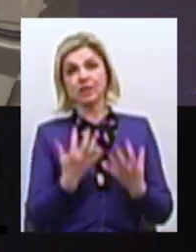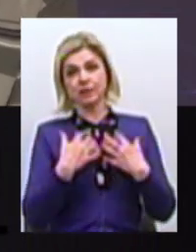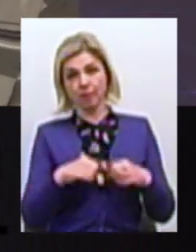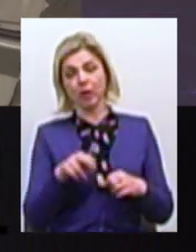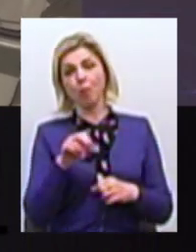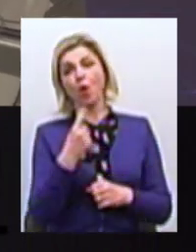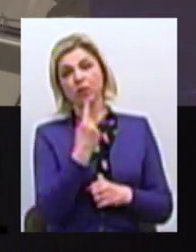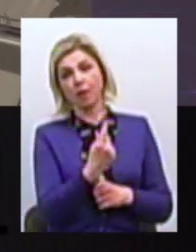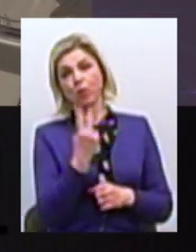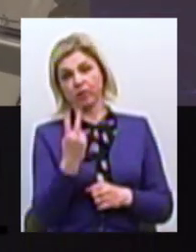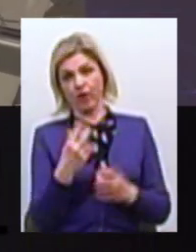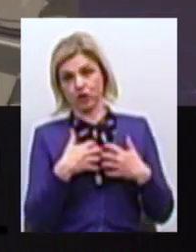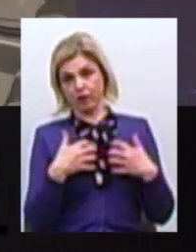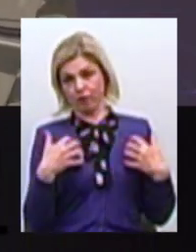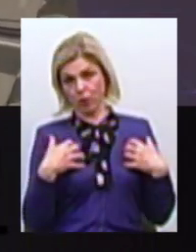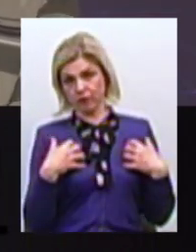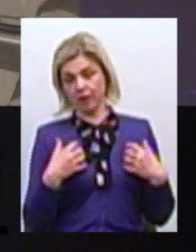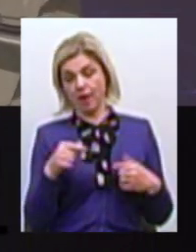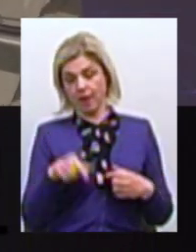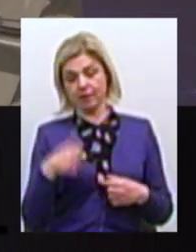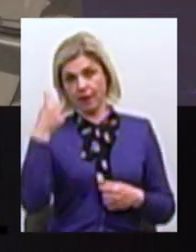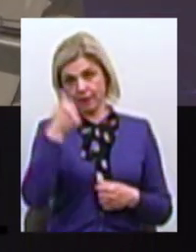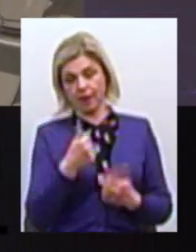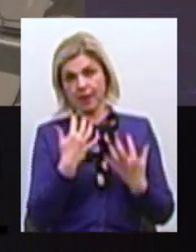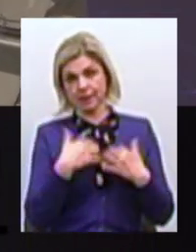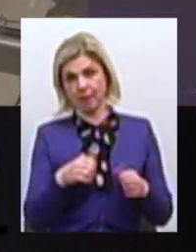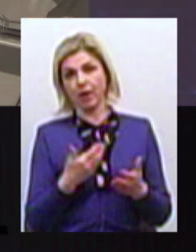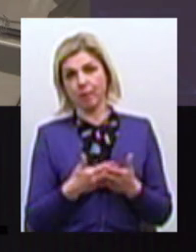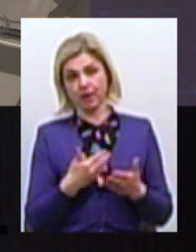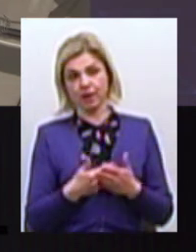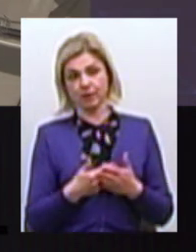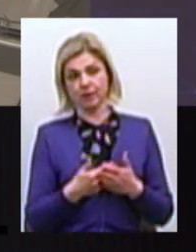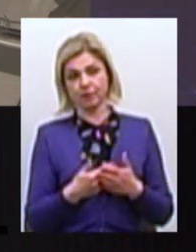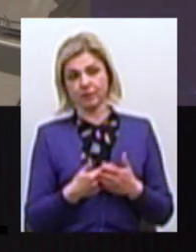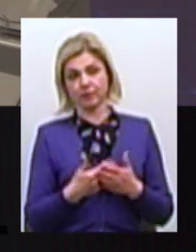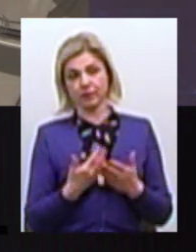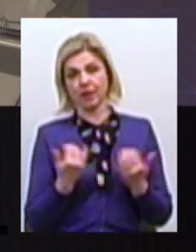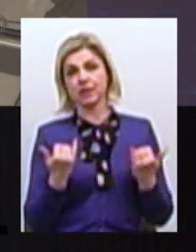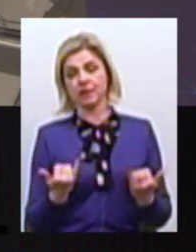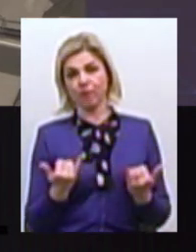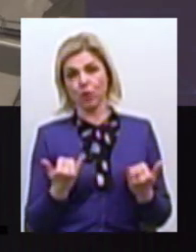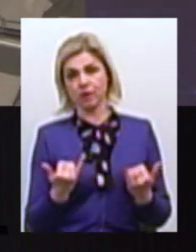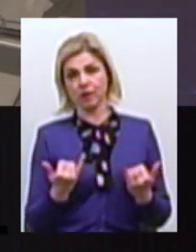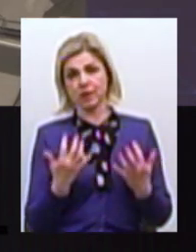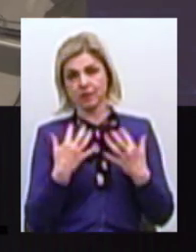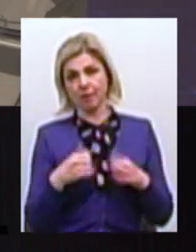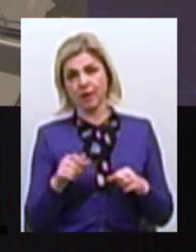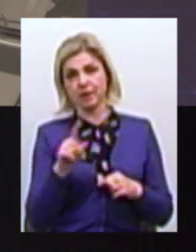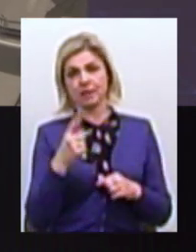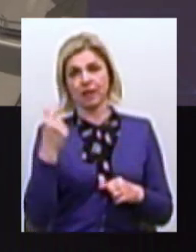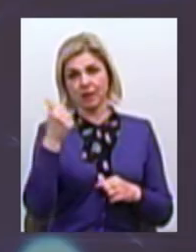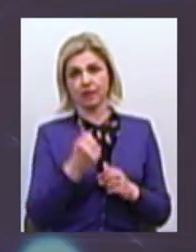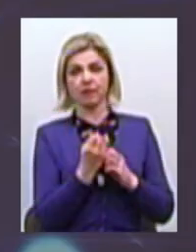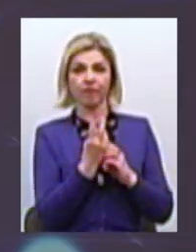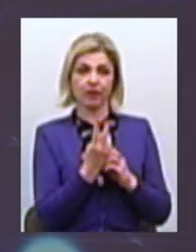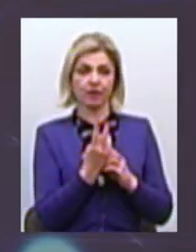1-2 животных. Вот на этой неделе забрали порядка, не знаю, сегодня около, по-моему, на сегодняшний день, за неделю, то ли 12,